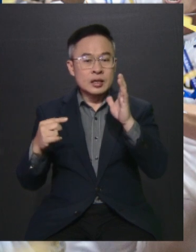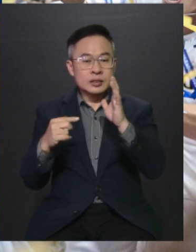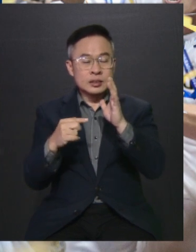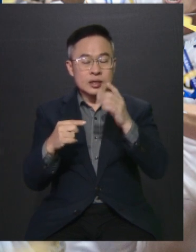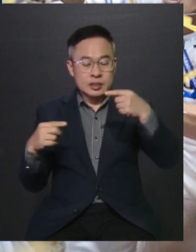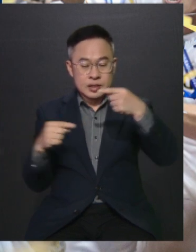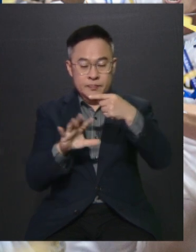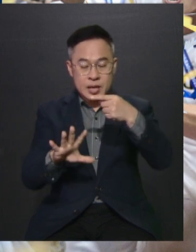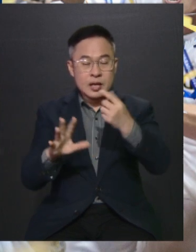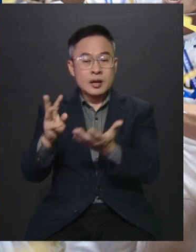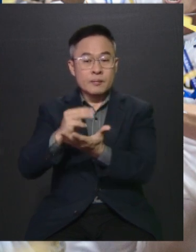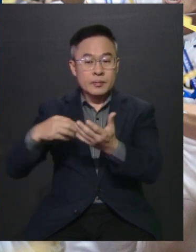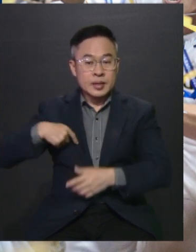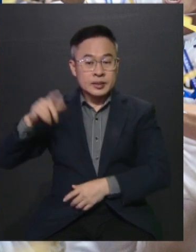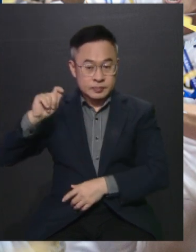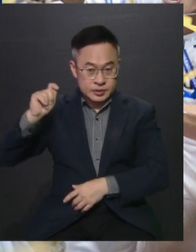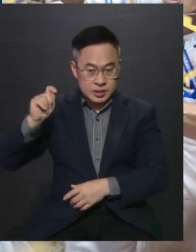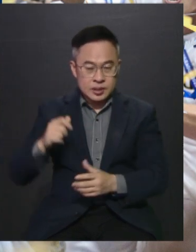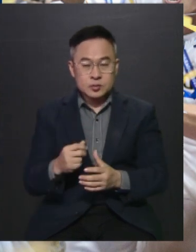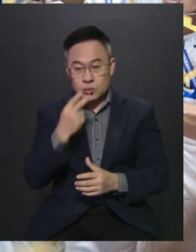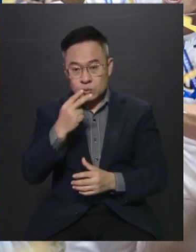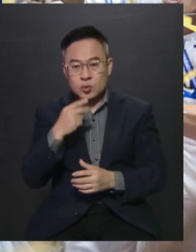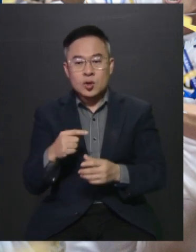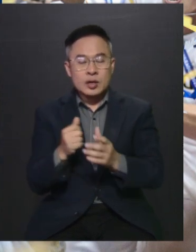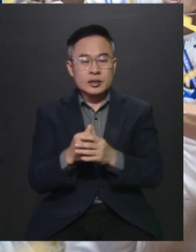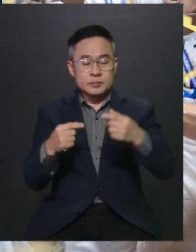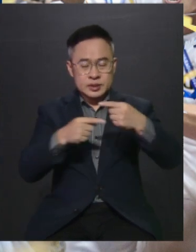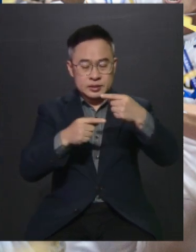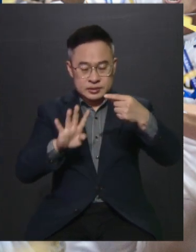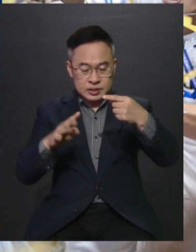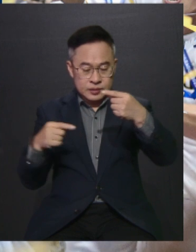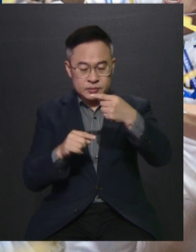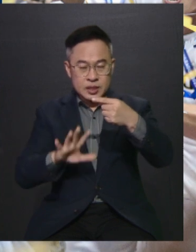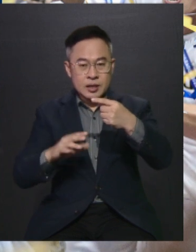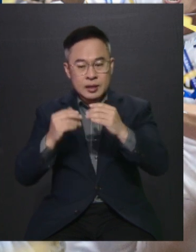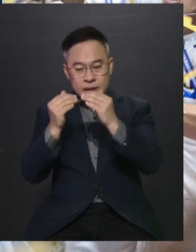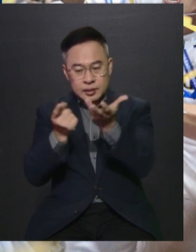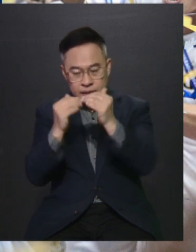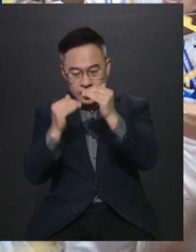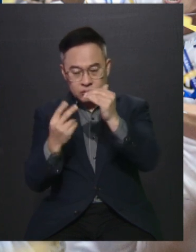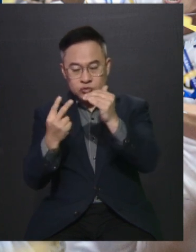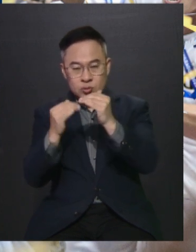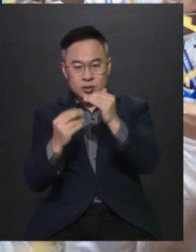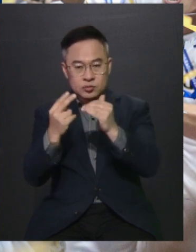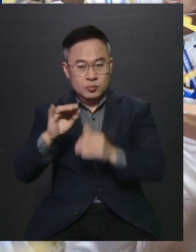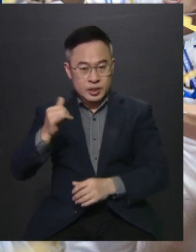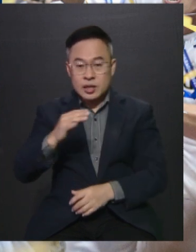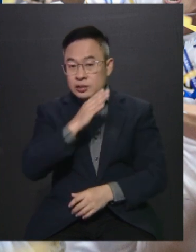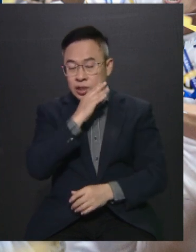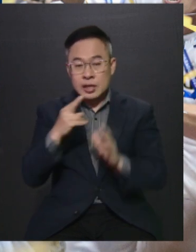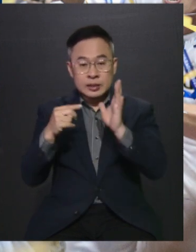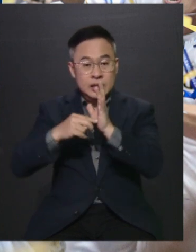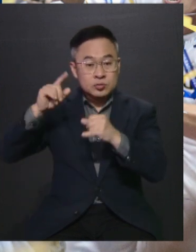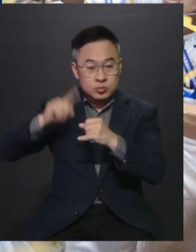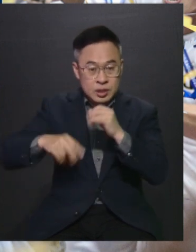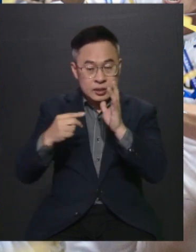พราะว่าธรรมศาสตร์ที่อยู่ในอันดับที่5เนี่ยนะคะมี48คะแนนตามหลังอยู่เพียงแค่2คะแนนนะคะ ก็น่าจะลุ้นอันดับ